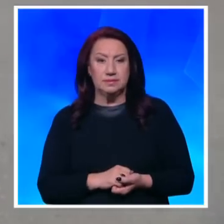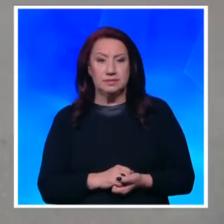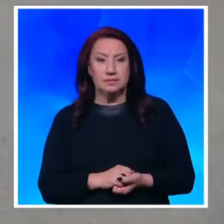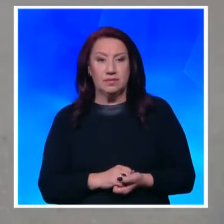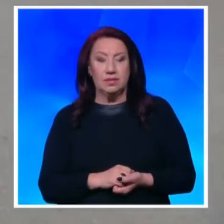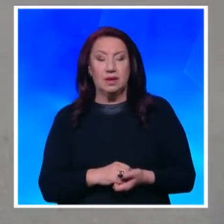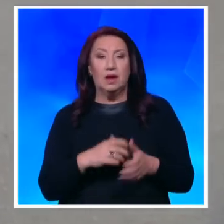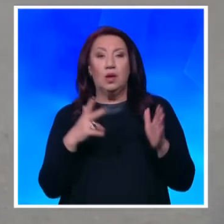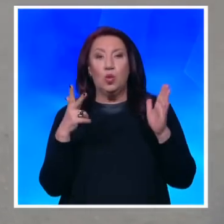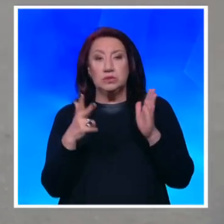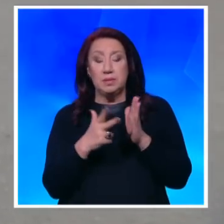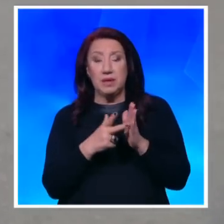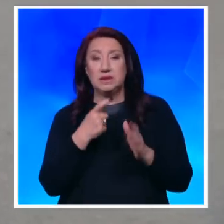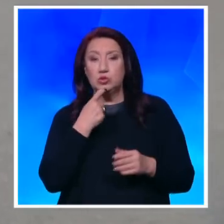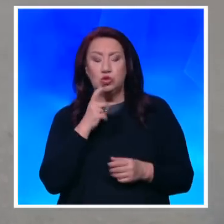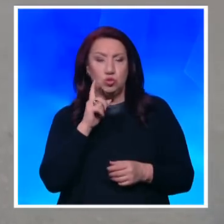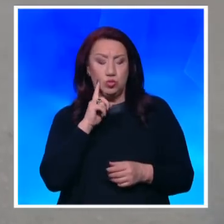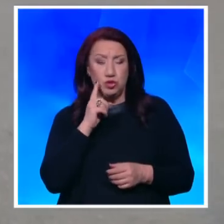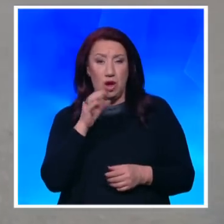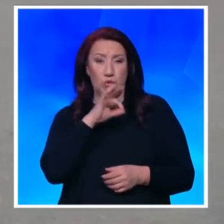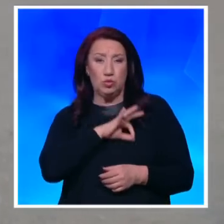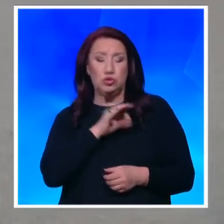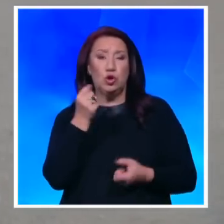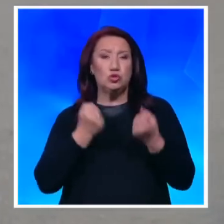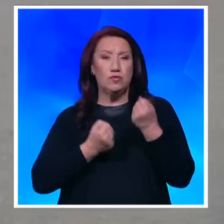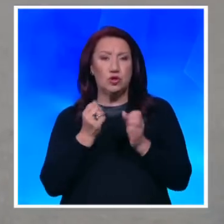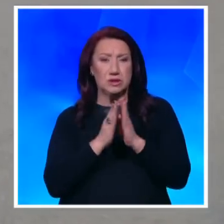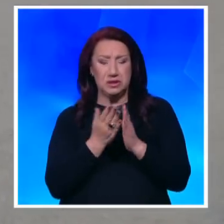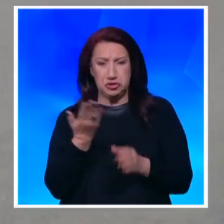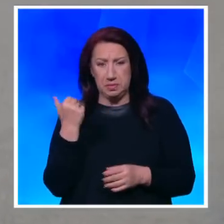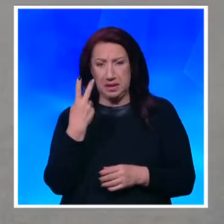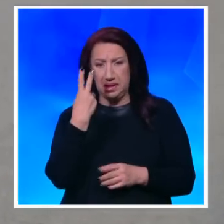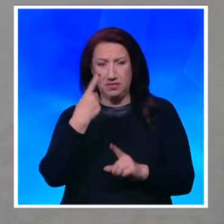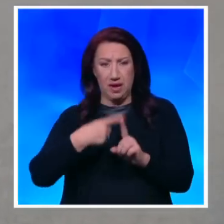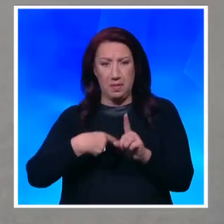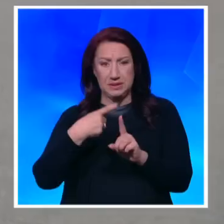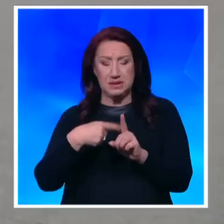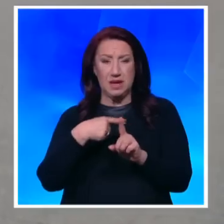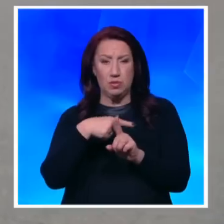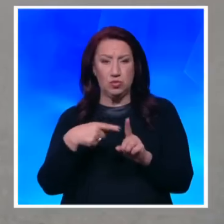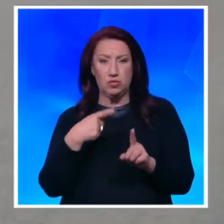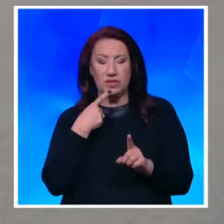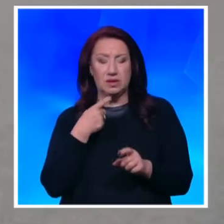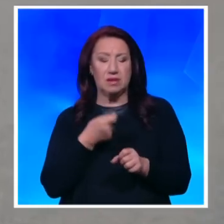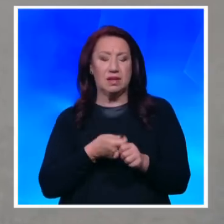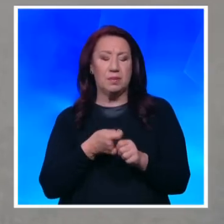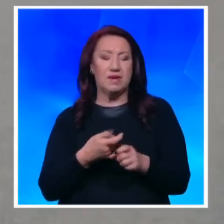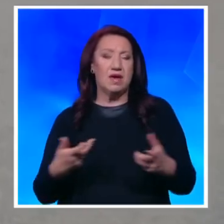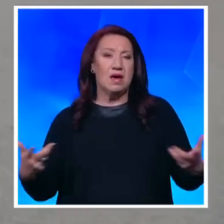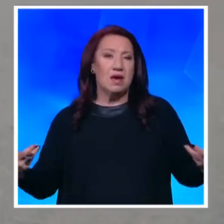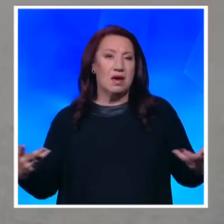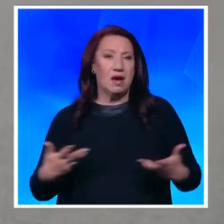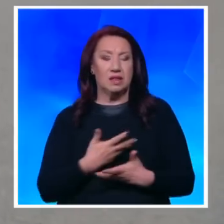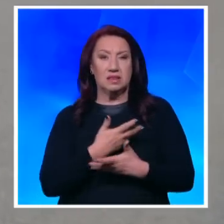Здравейте, 18-годишен младеж с книжка, получена едва преди около 2 месеца и половина, предизвика трагедията тук на булевард Сливница.